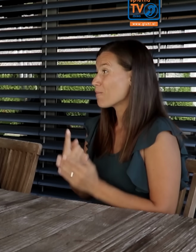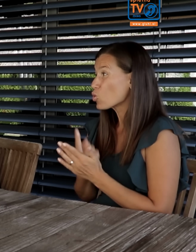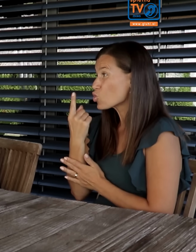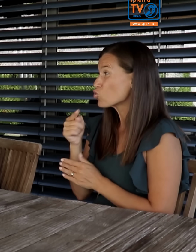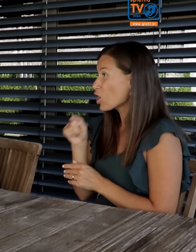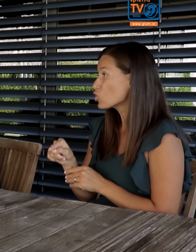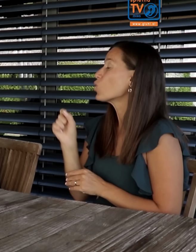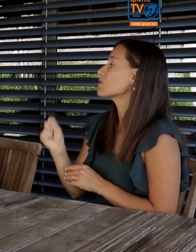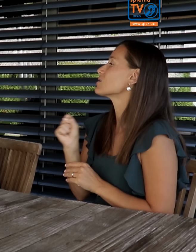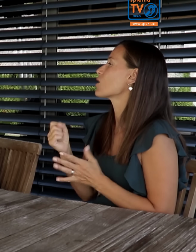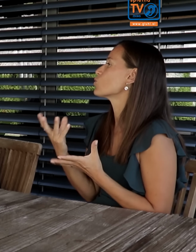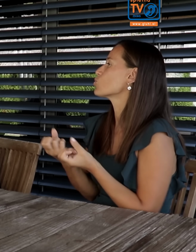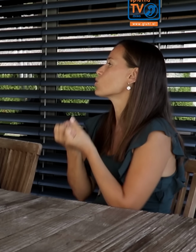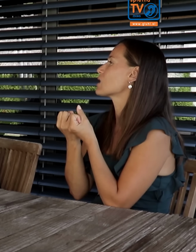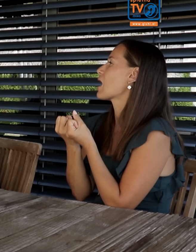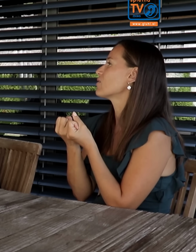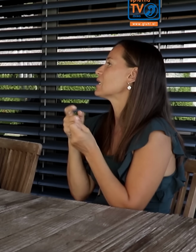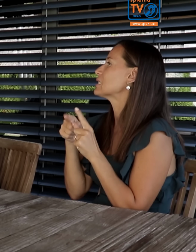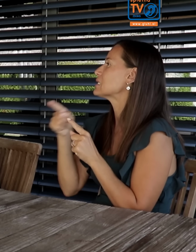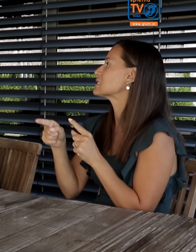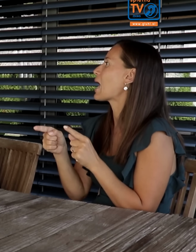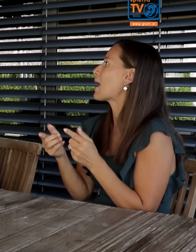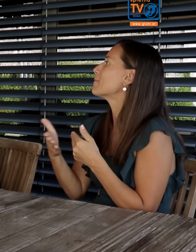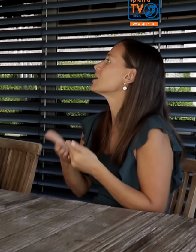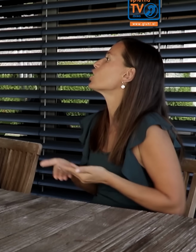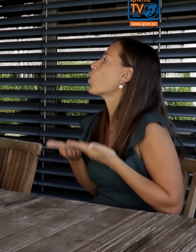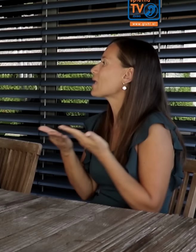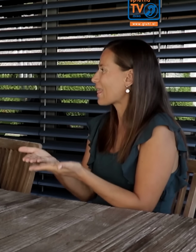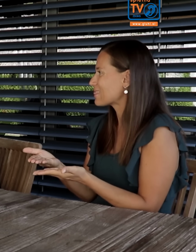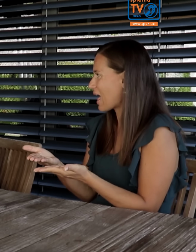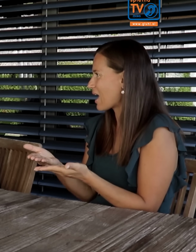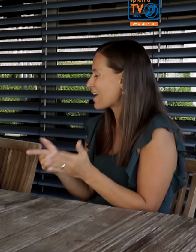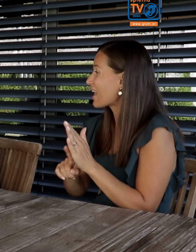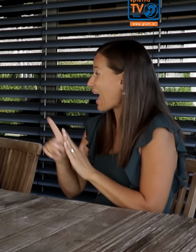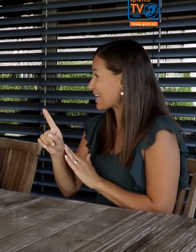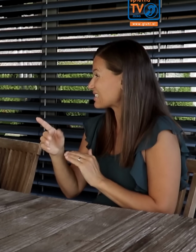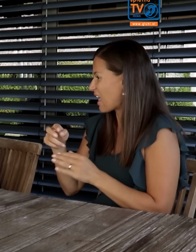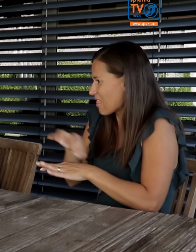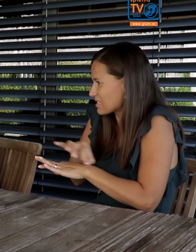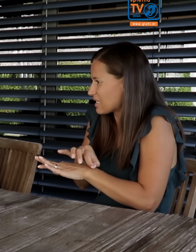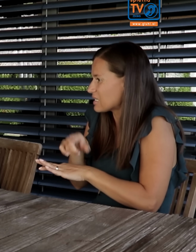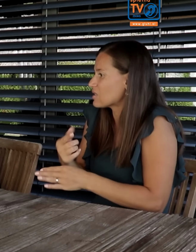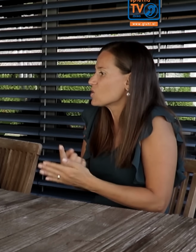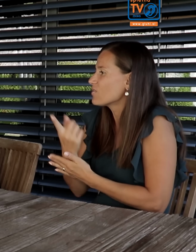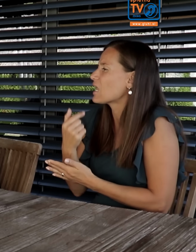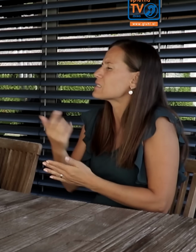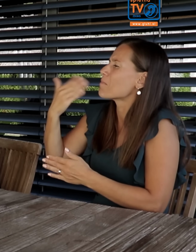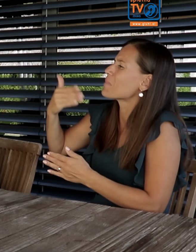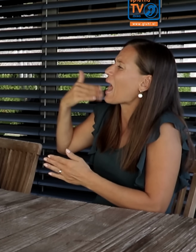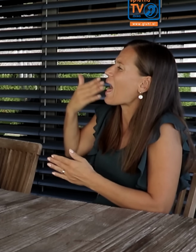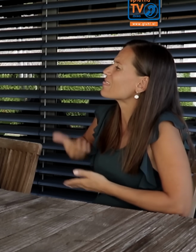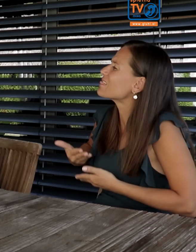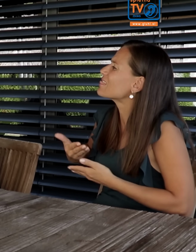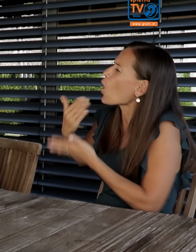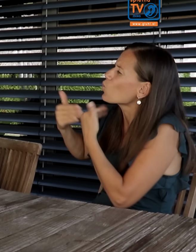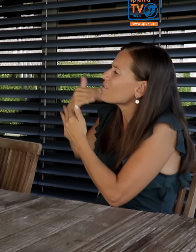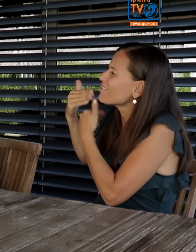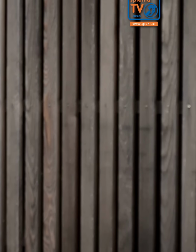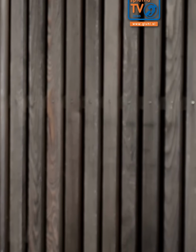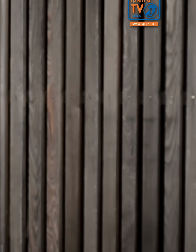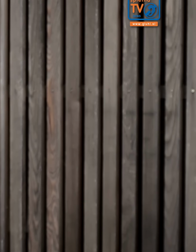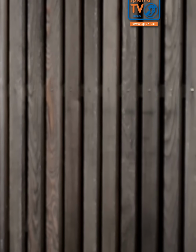tista prirojena reakcija na stres, ki je izvira še iz pradavnine, ko je človek bil v stresu takrat, ko ni imel